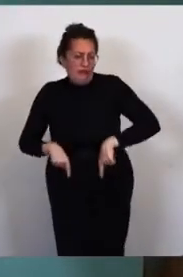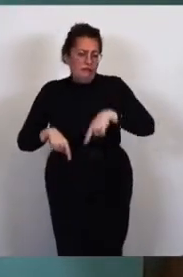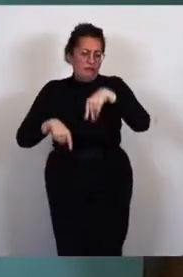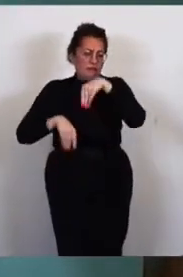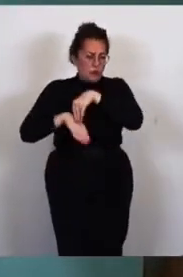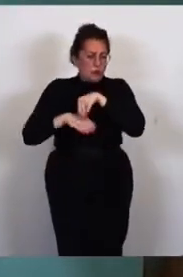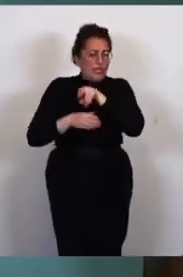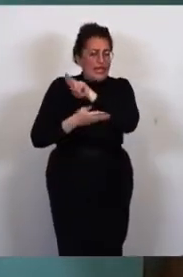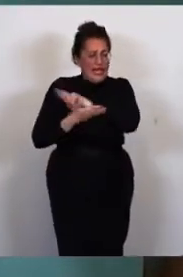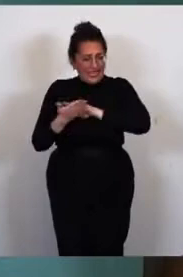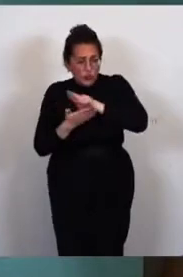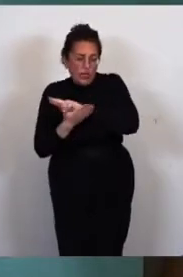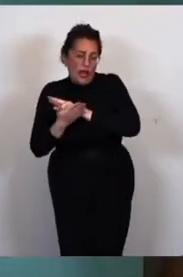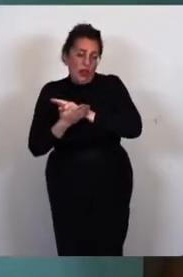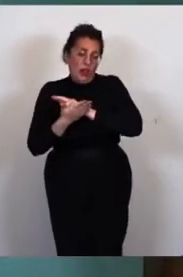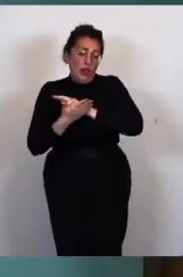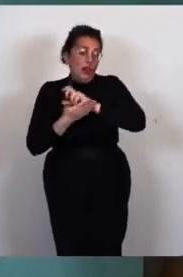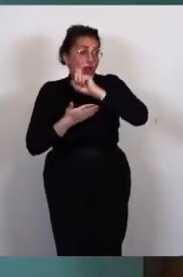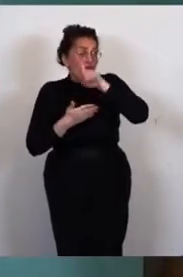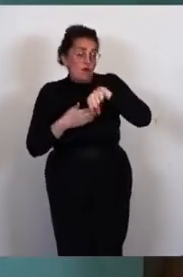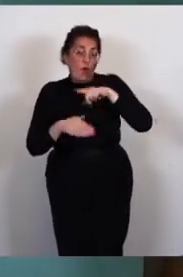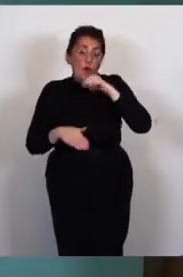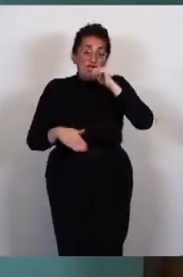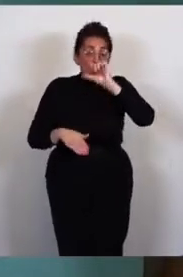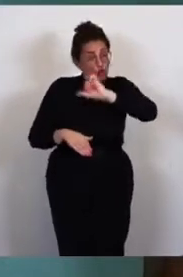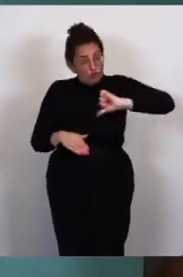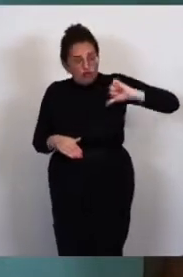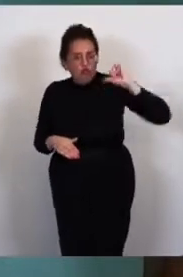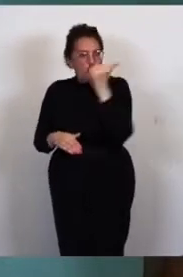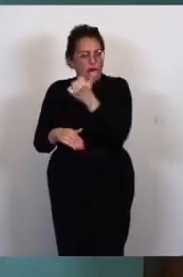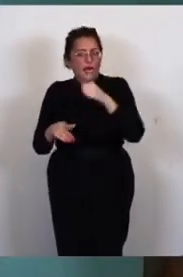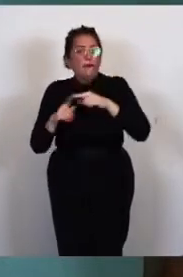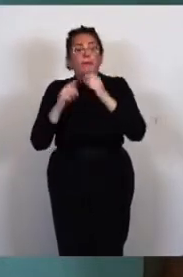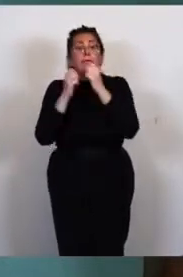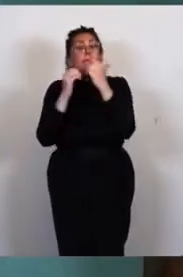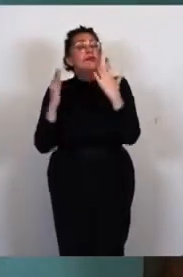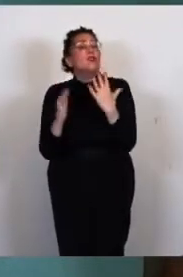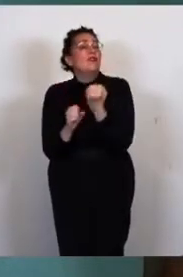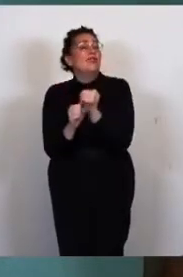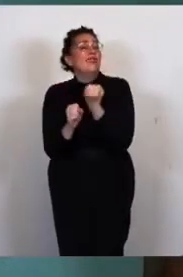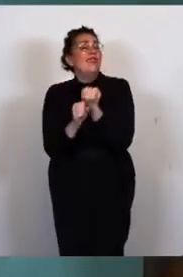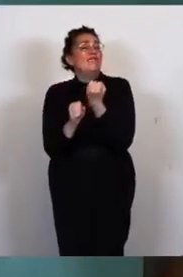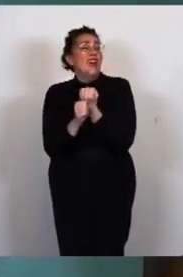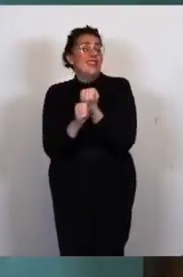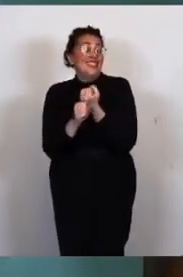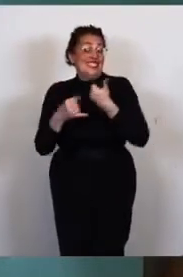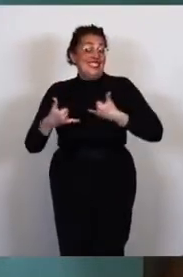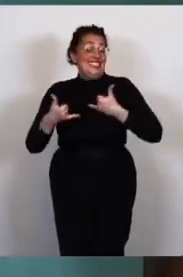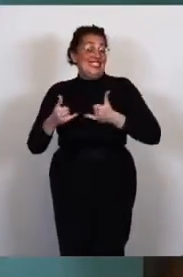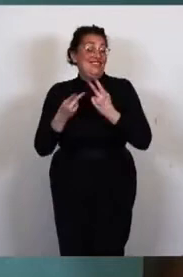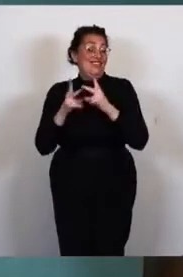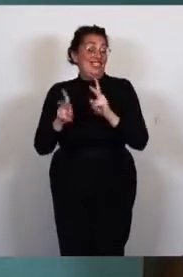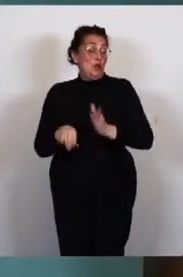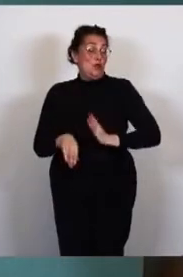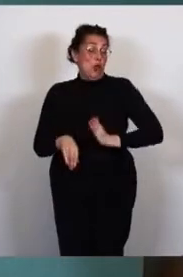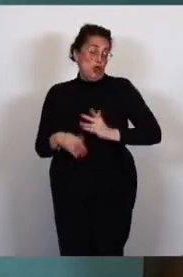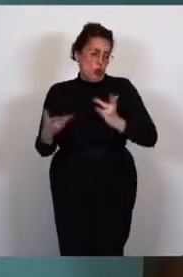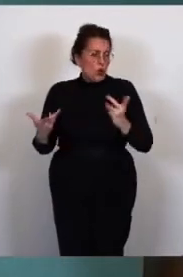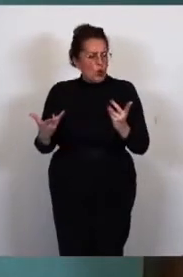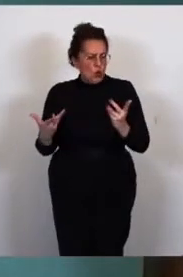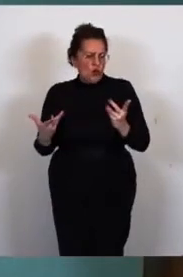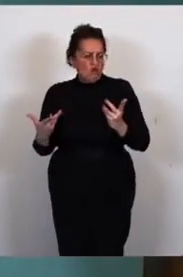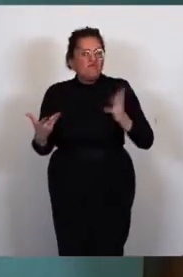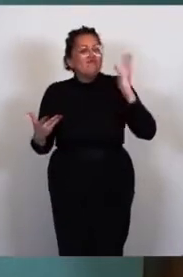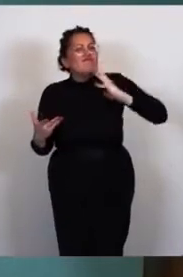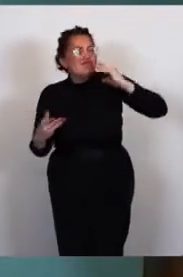le financement de formation, etc. Et on va mobiliser la Maison de l'Emploi de Bordeaux pour travailler à cet effet. Il y avait un forum petite enfance qui existait avant,